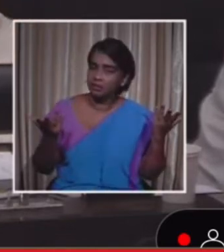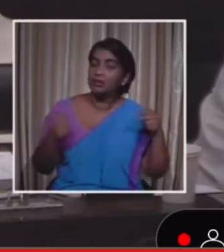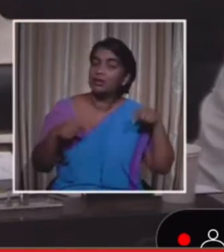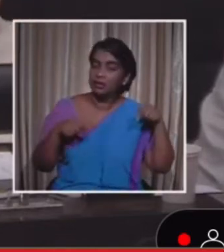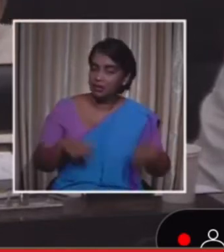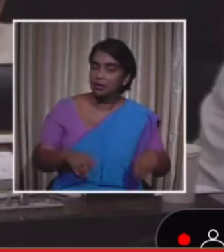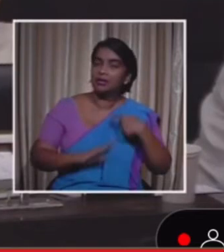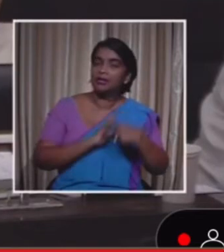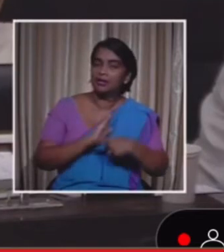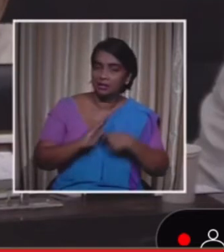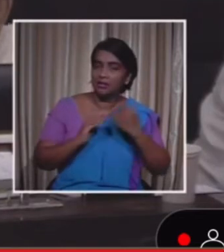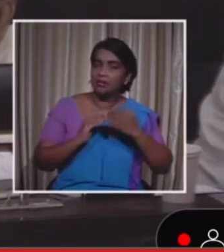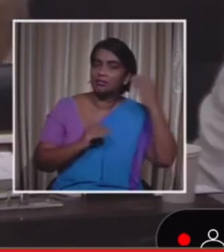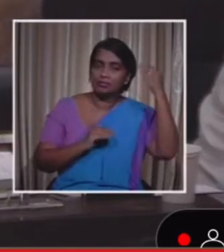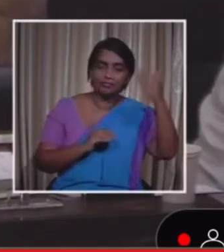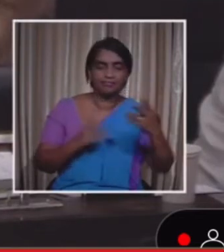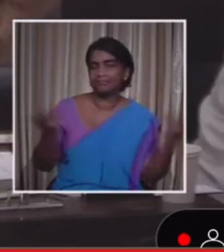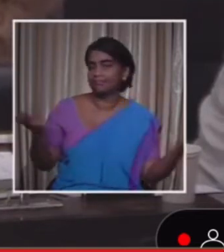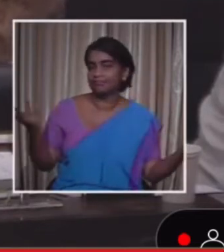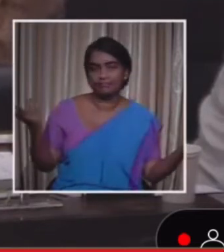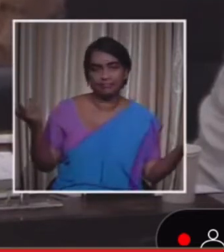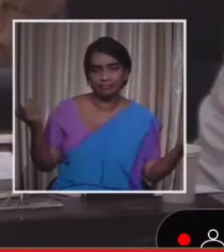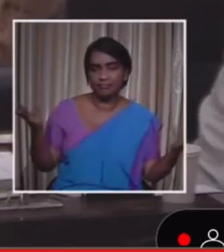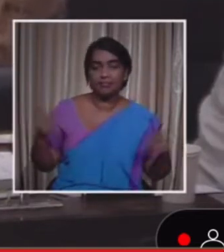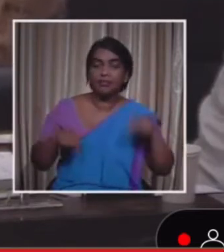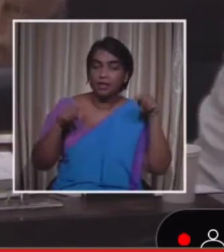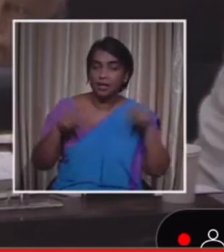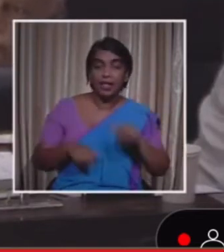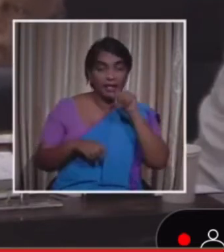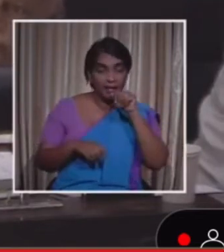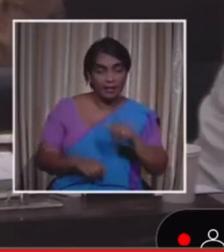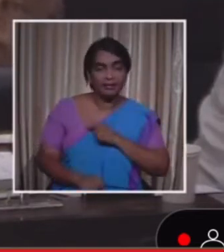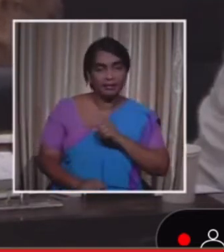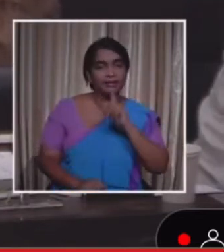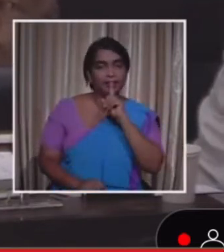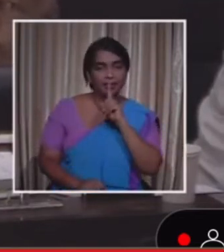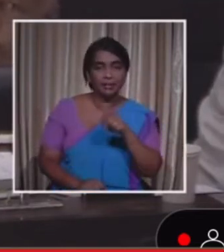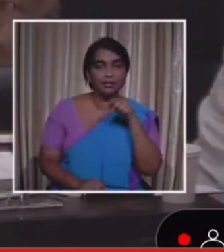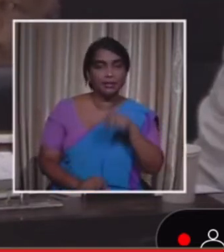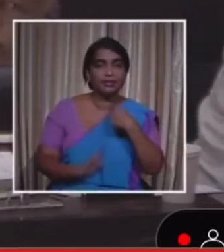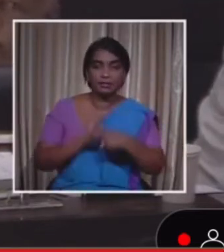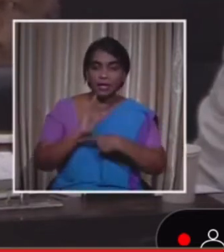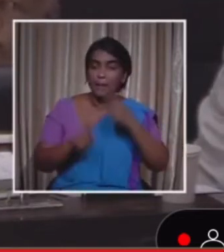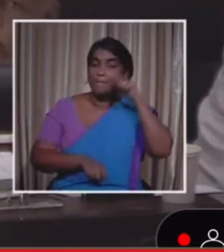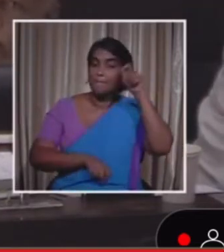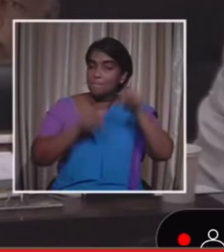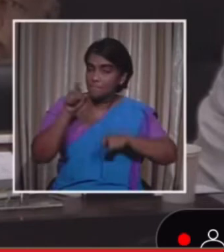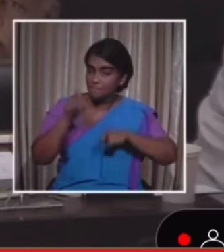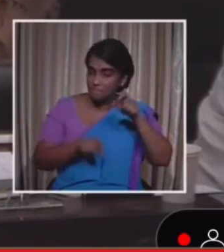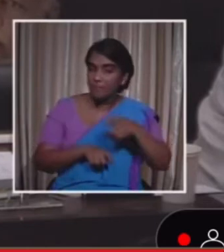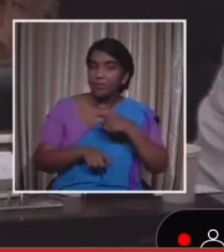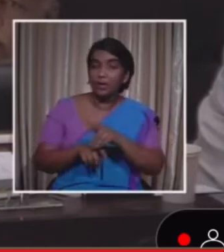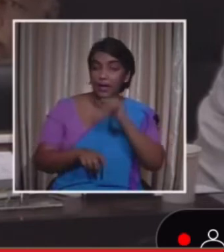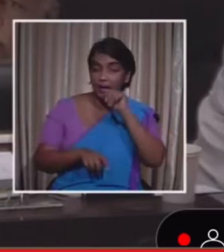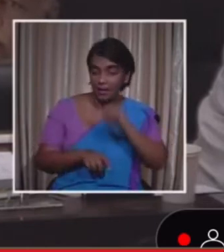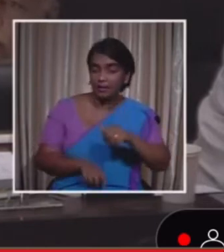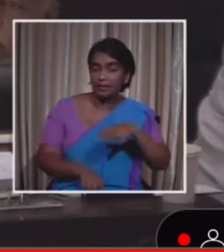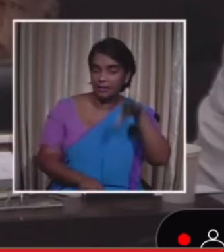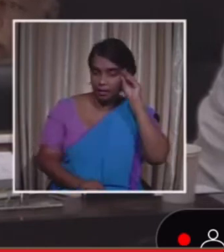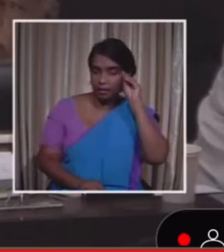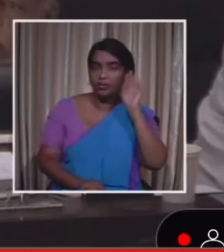රටට අනාගතයක් නැහැ. ඒත් මේ ඇත්ත මම කිව්වේ මේ රටේ ජනතාව ඇත්ත තත්ත්වය දැනගන්න